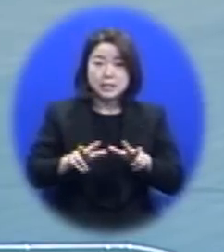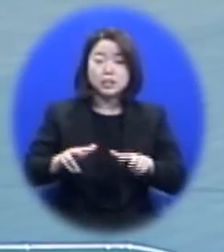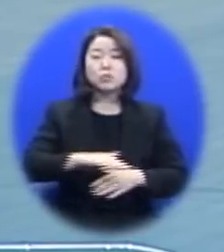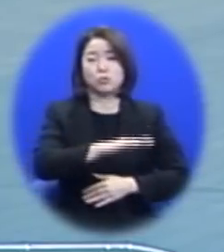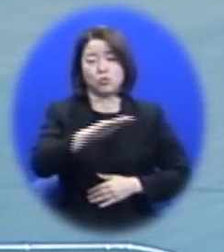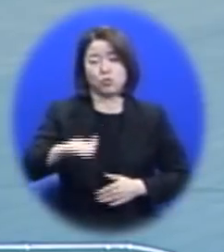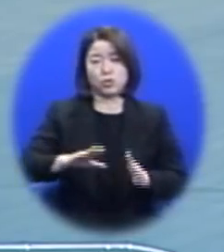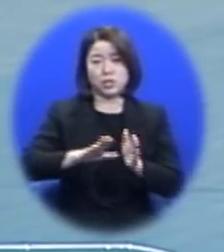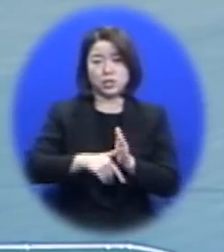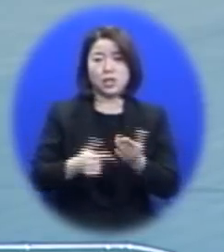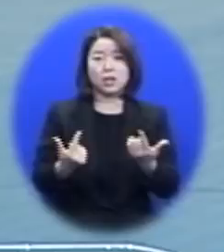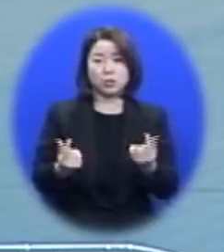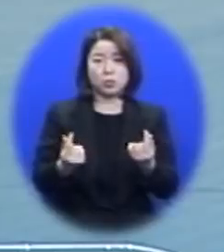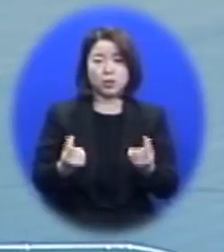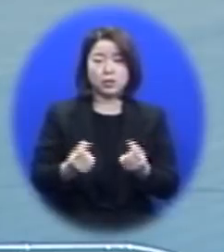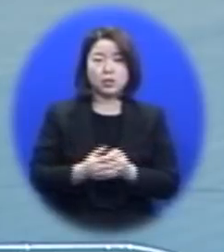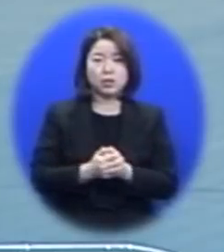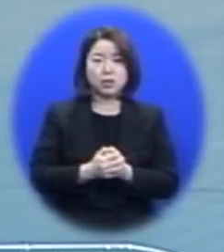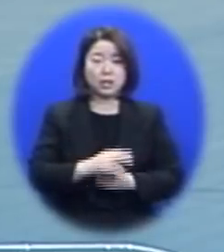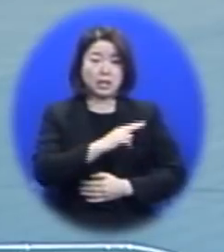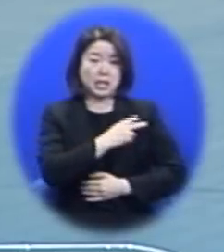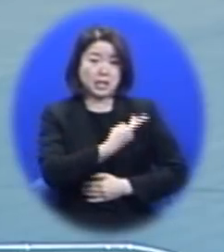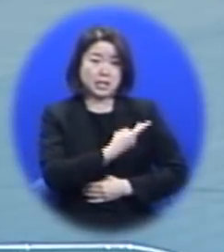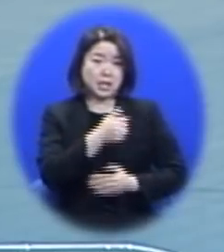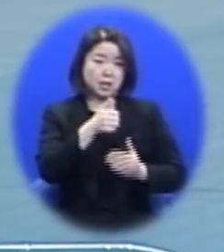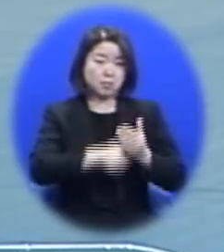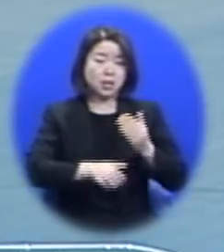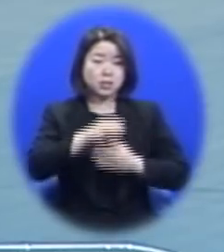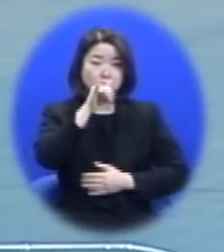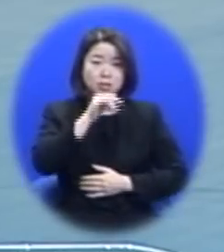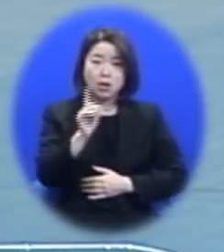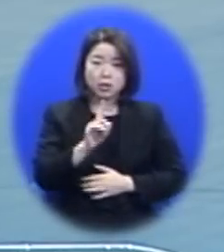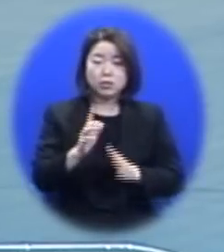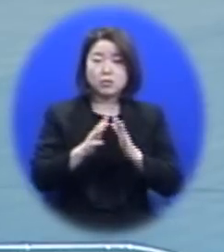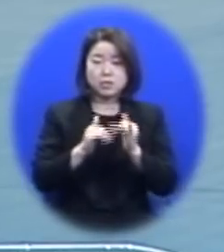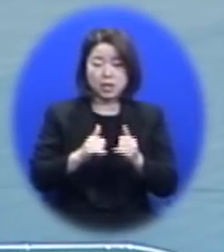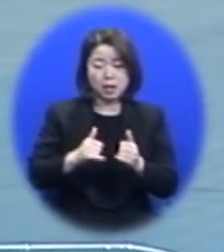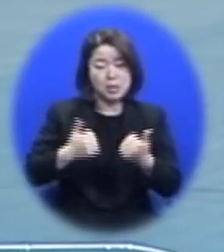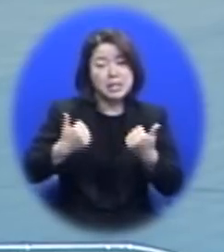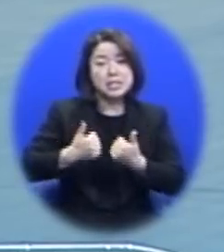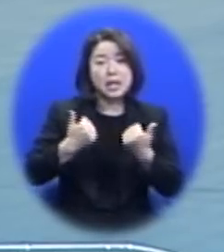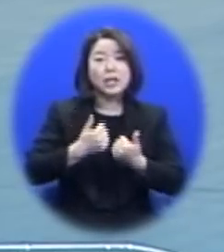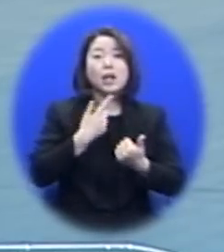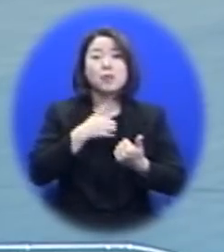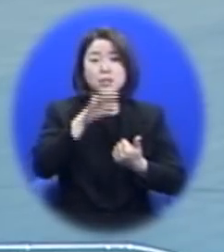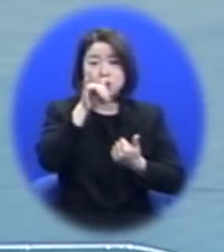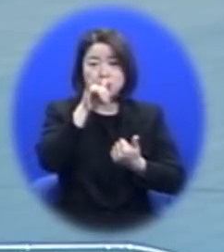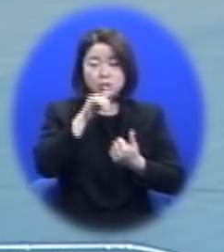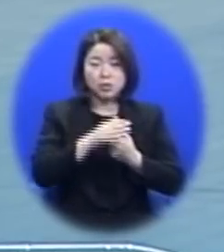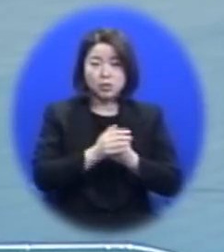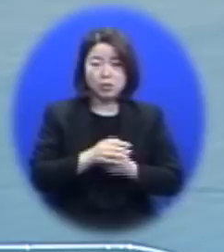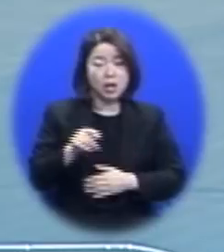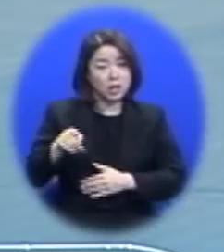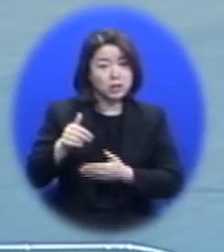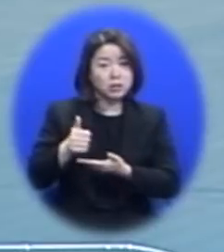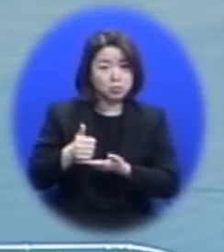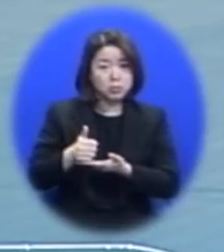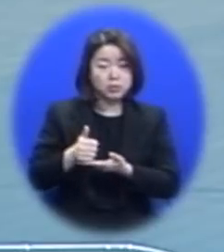그렇습니다. 이단에 빠져 있는 어떤 분을 상담을 했는데 그분은